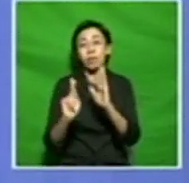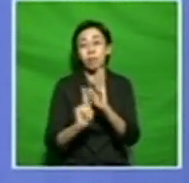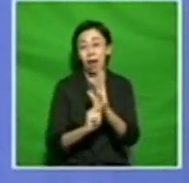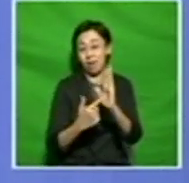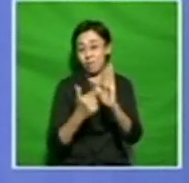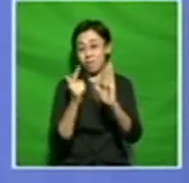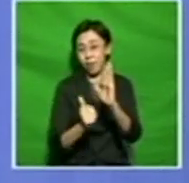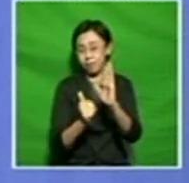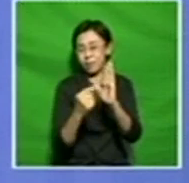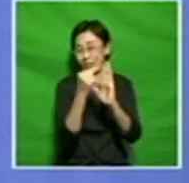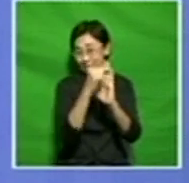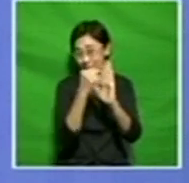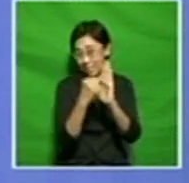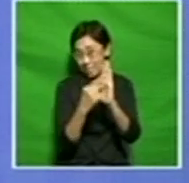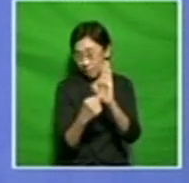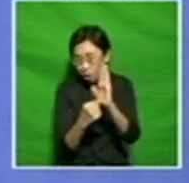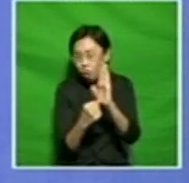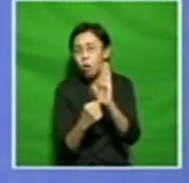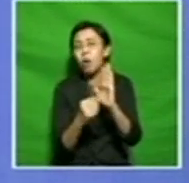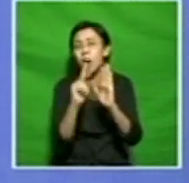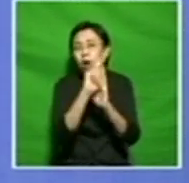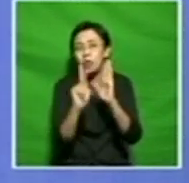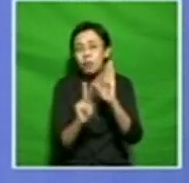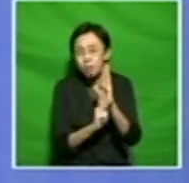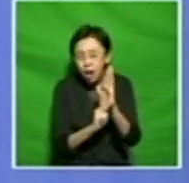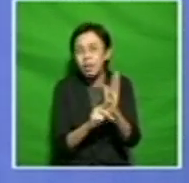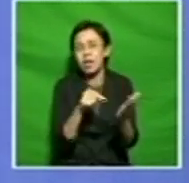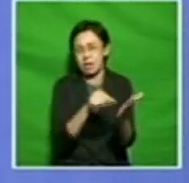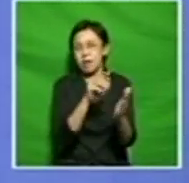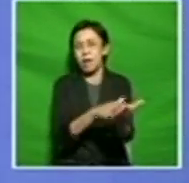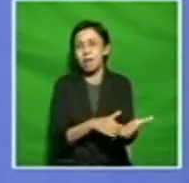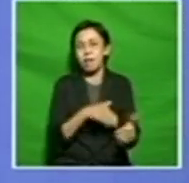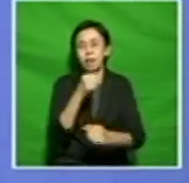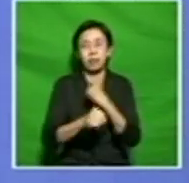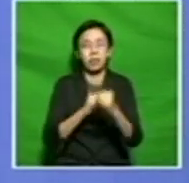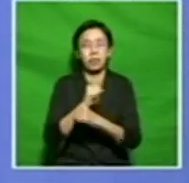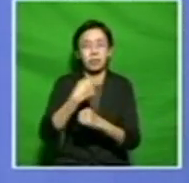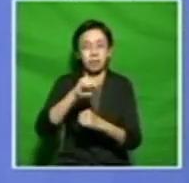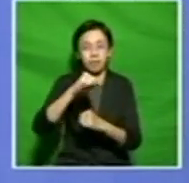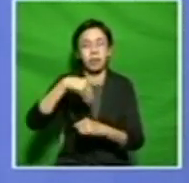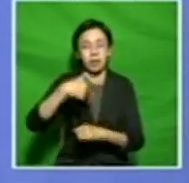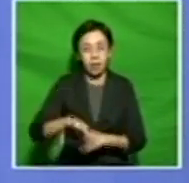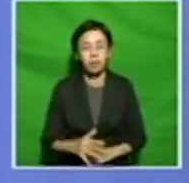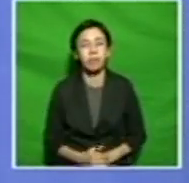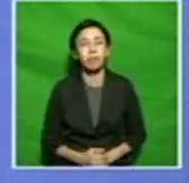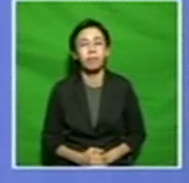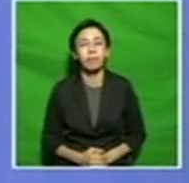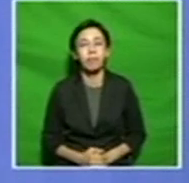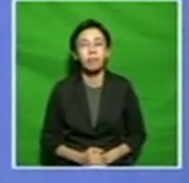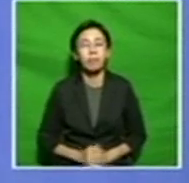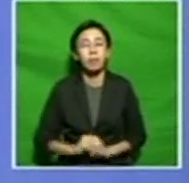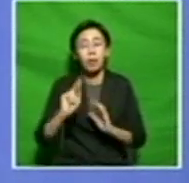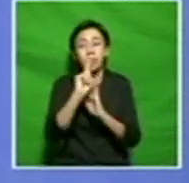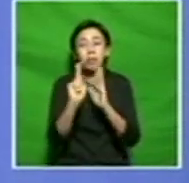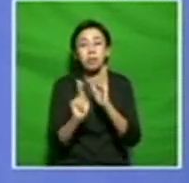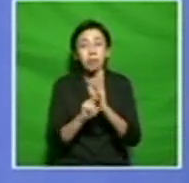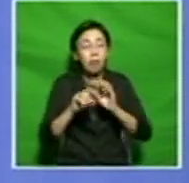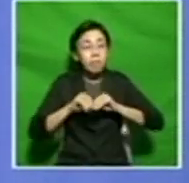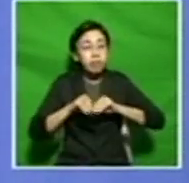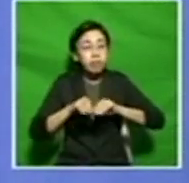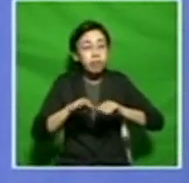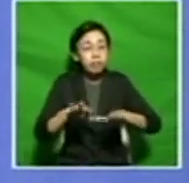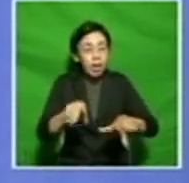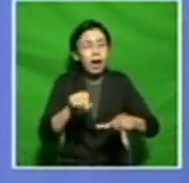นี้ได้ออกมาเป็นเวลานาน10กว่าปีแล้วแล้วก็ได้เคยประกาศใช้สถานการณ์ฉุกเฉินอย่